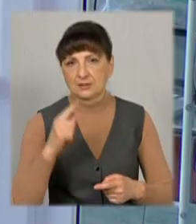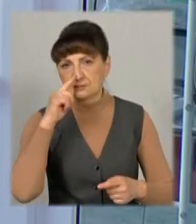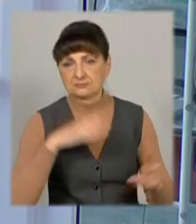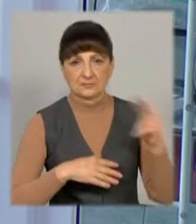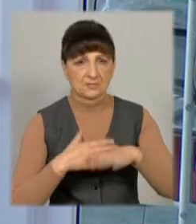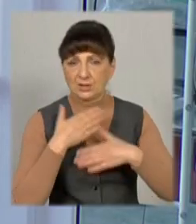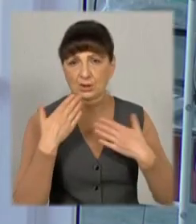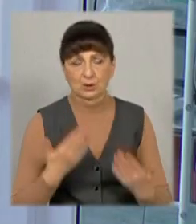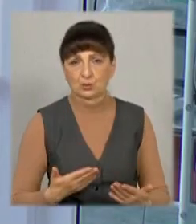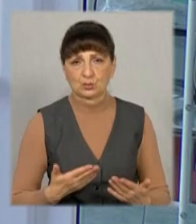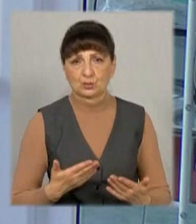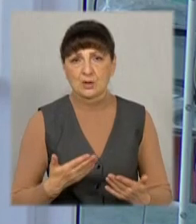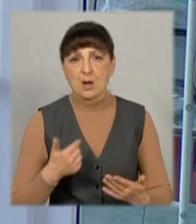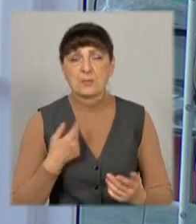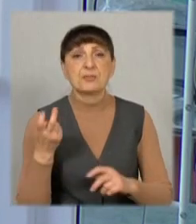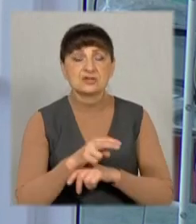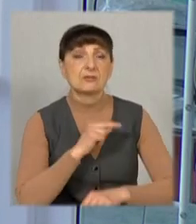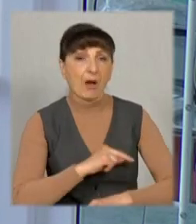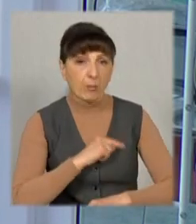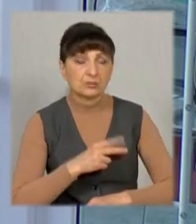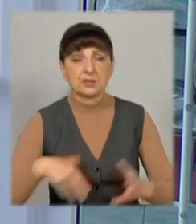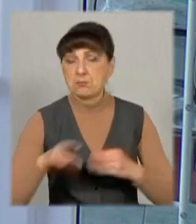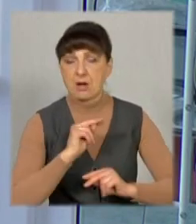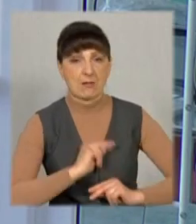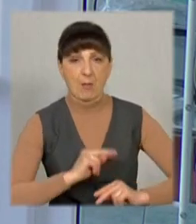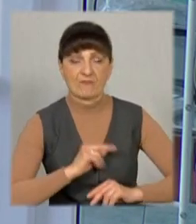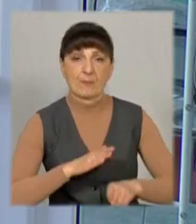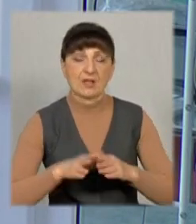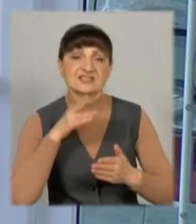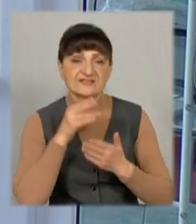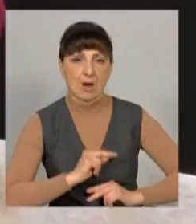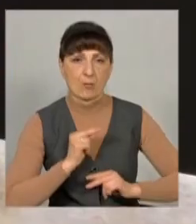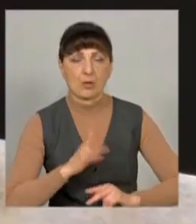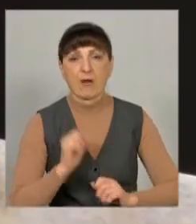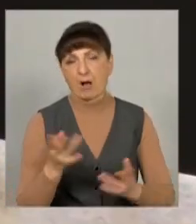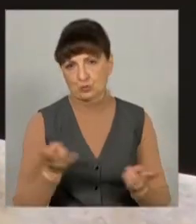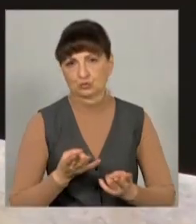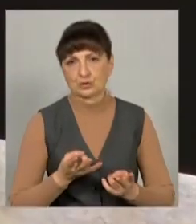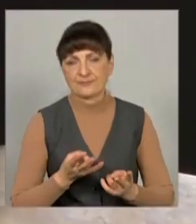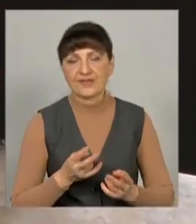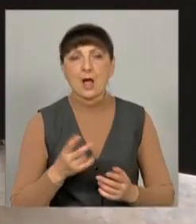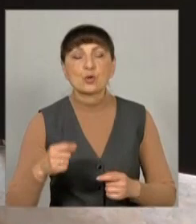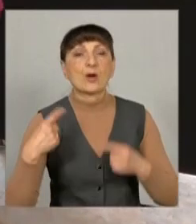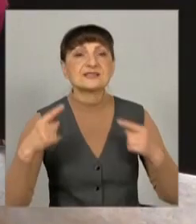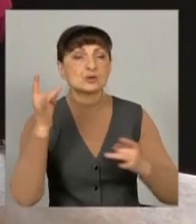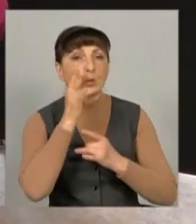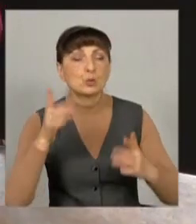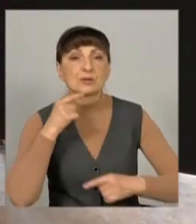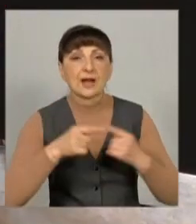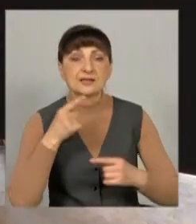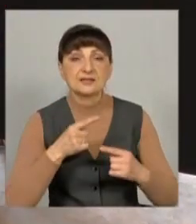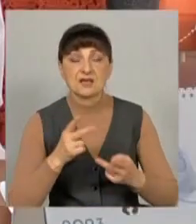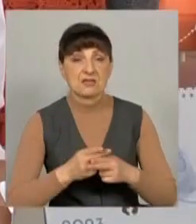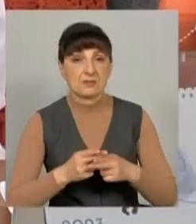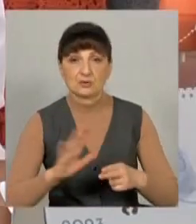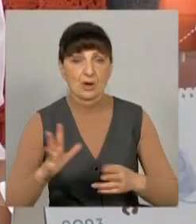такого нету. Мы пришли на работу, и мы работаем, выполняем свою работу как положено. Впрочем, различные культуры и традиции – не